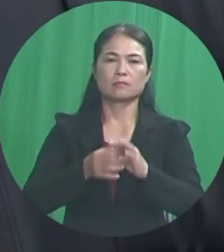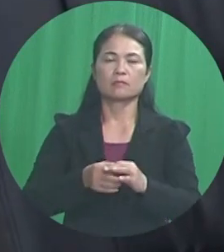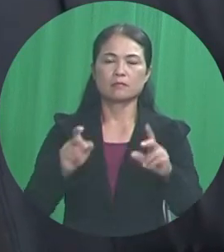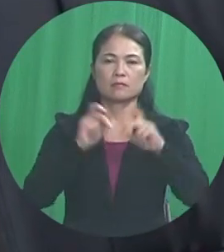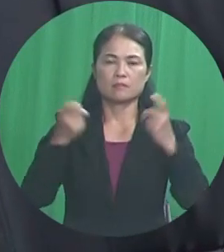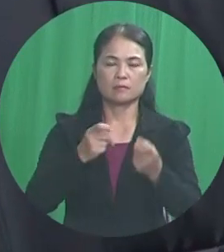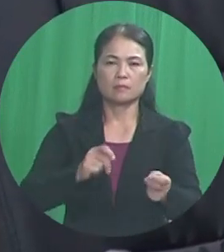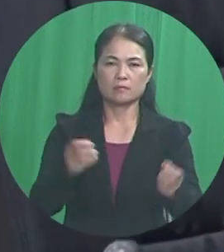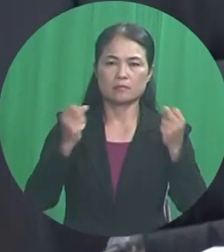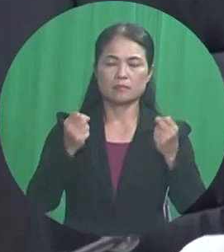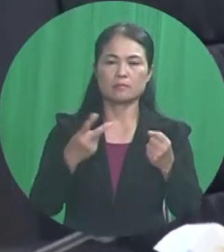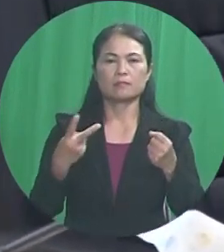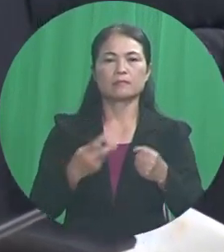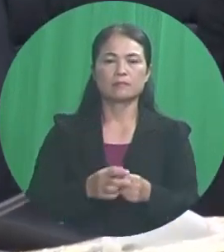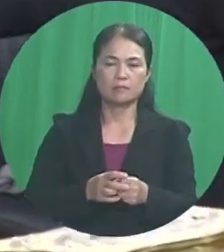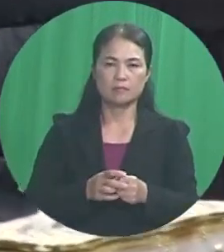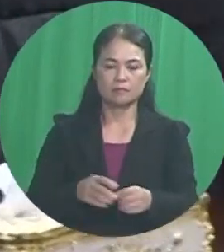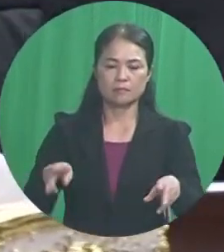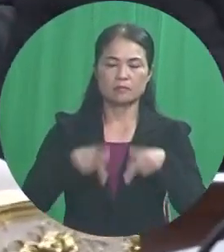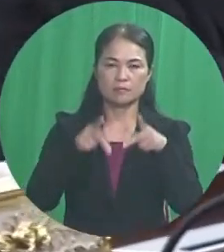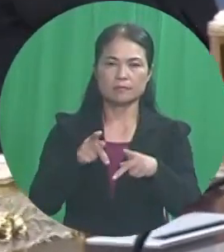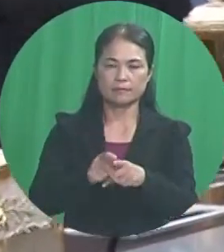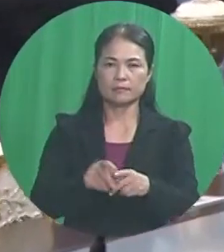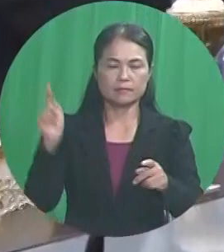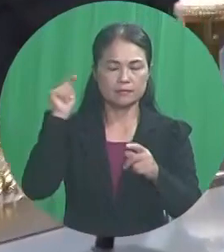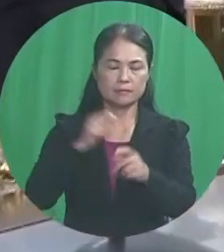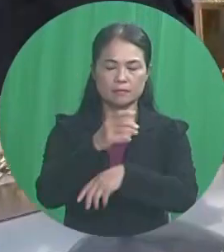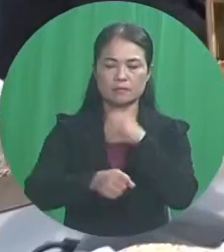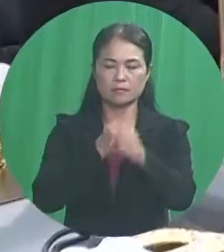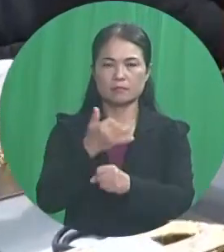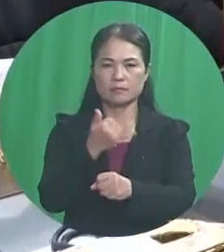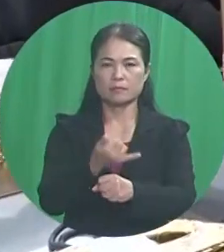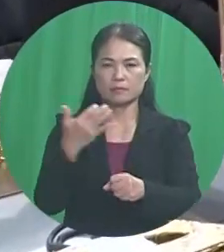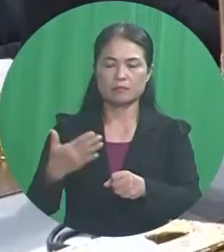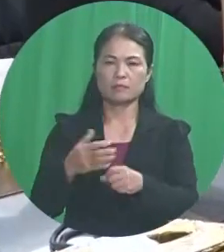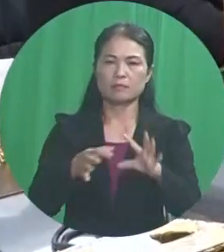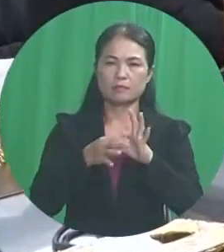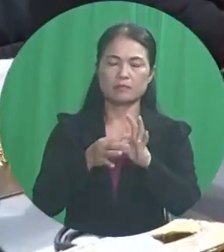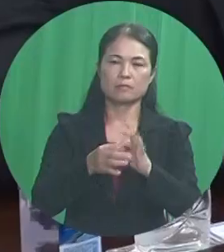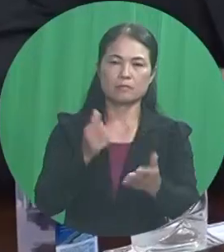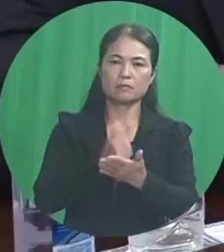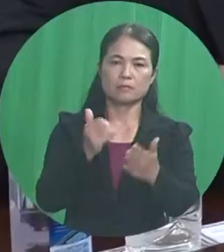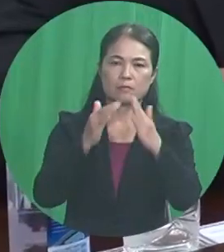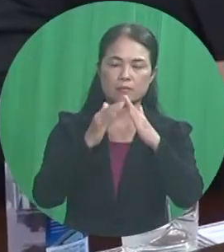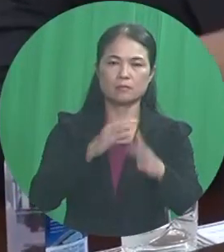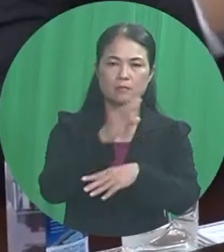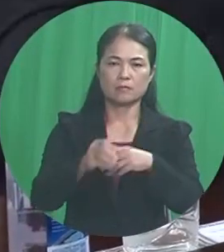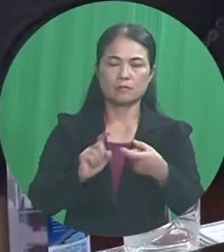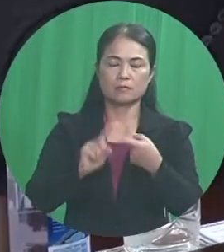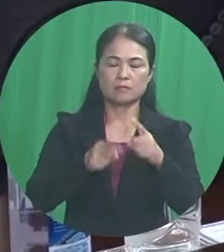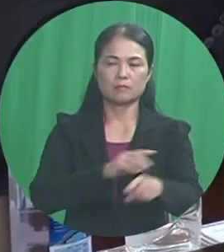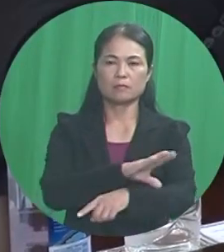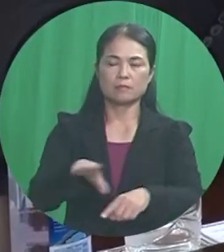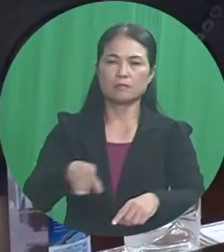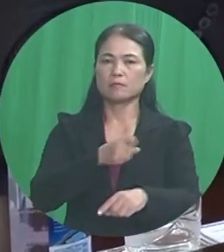គណៈបកកាន់អំណាចទាំងពីរនៅក្នុងឱកាសនៃការប្រពខូបលេខទី65នៃទំនាក់ទំនងការទូតនិងឆ្នាំមិត្តភាពកម្ពុ